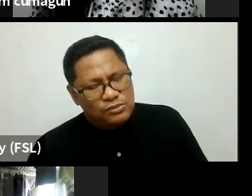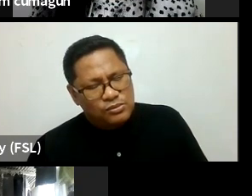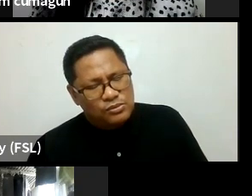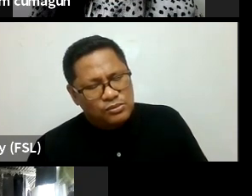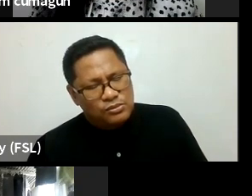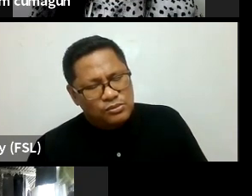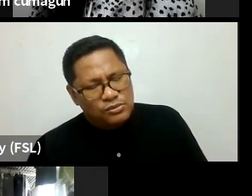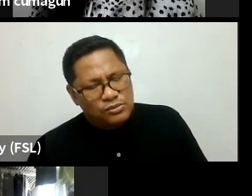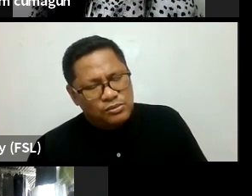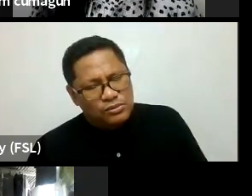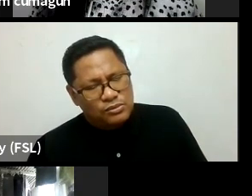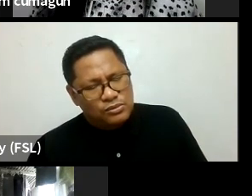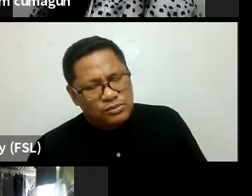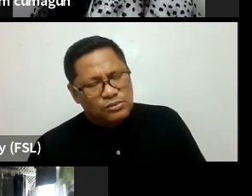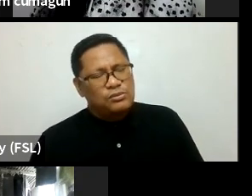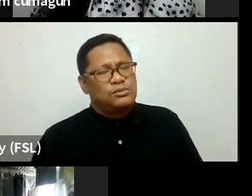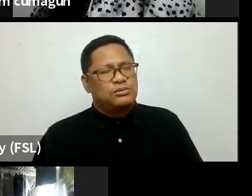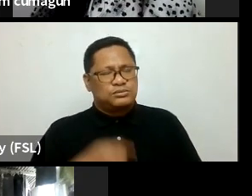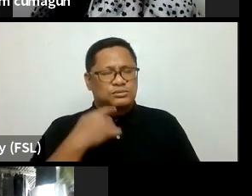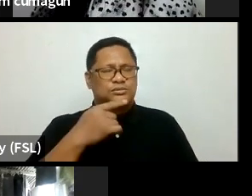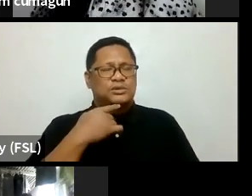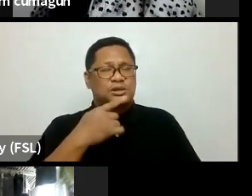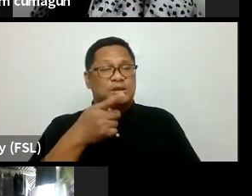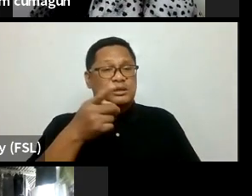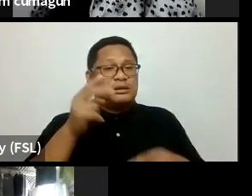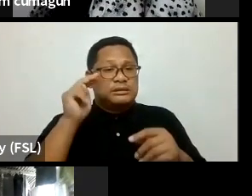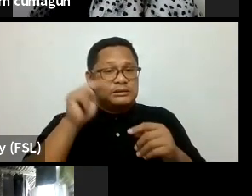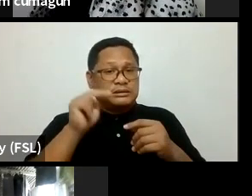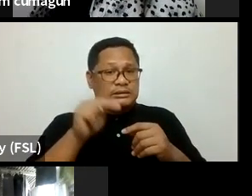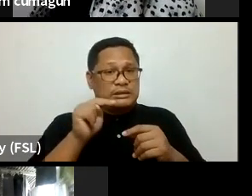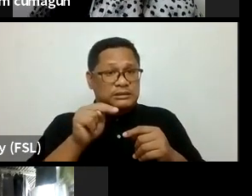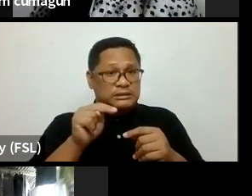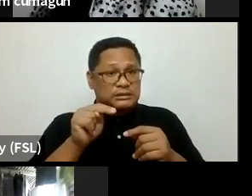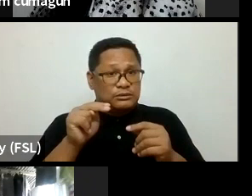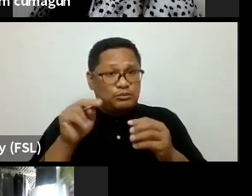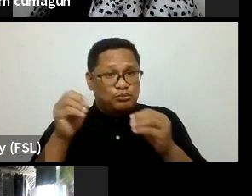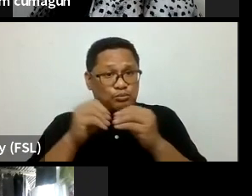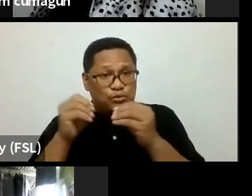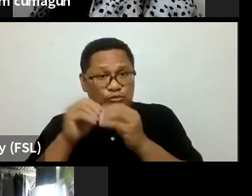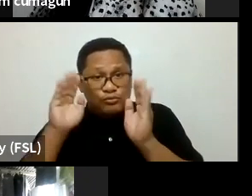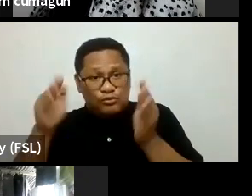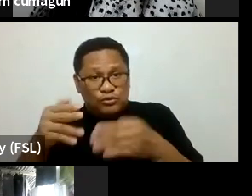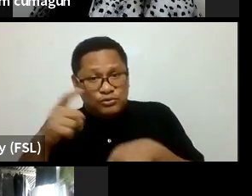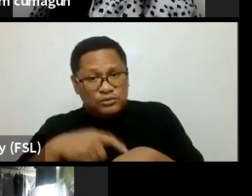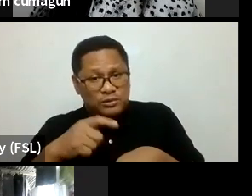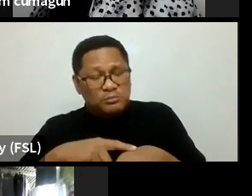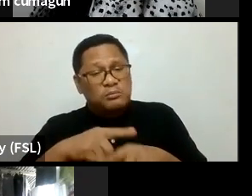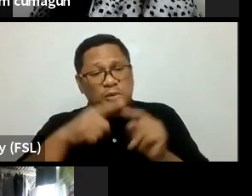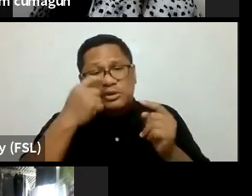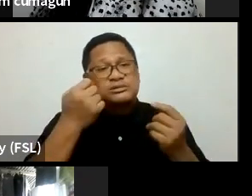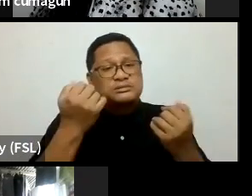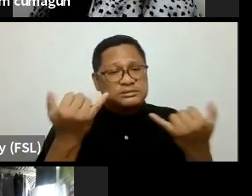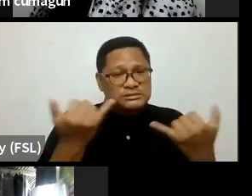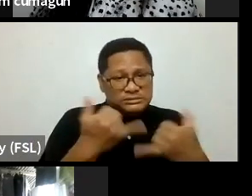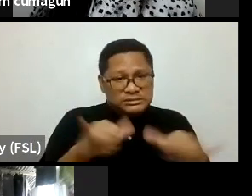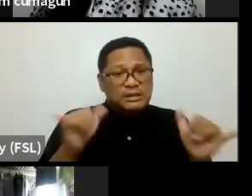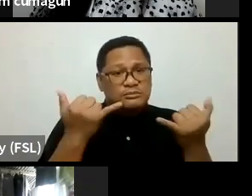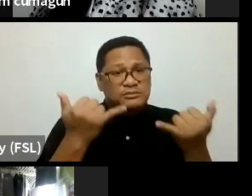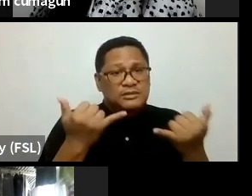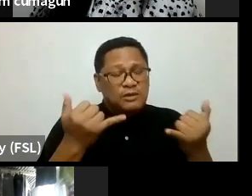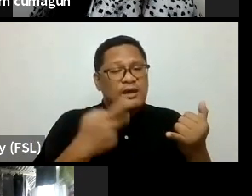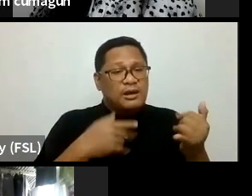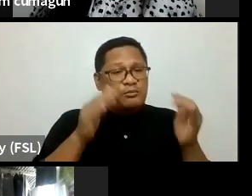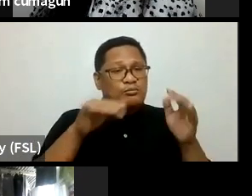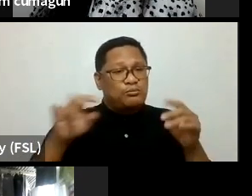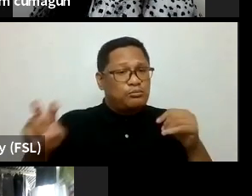ibibigay ko yung konting oras. Kaya lang, ang layo kasi, sir, eh. Nasa Ubando ako. Ngayon, yung work ko, nasa Kapitolyo, Malolos. Mm. And